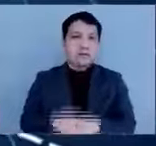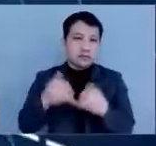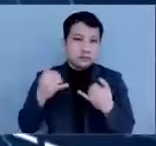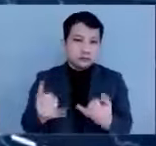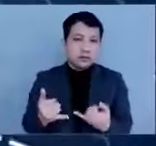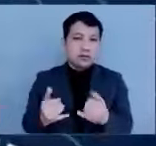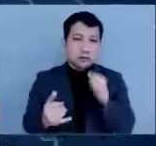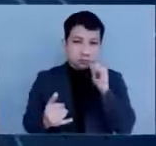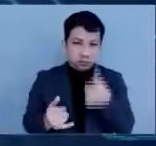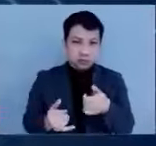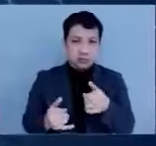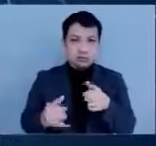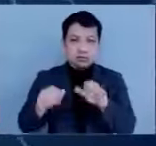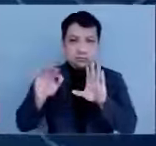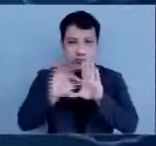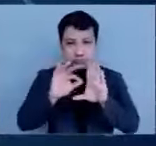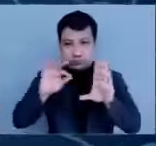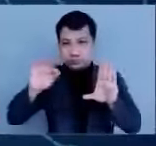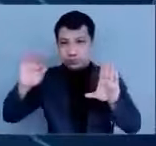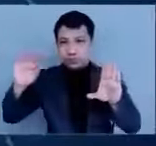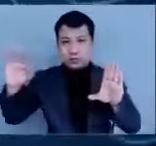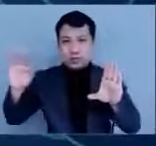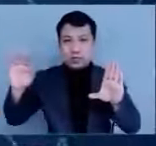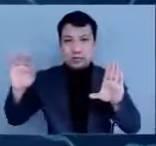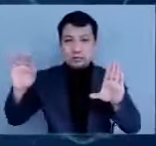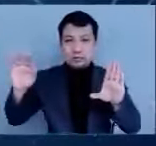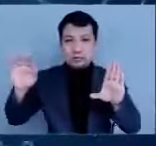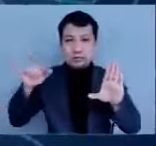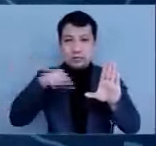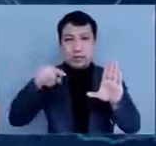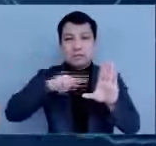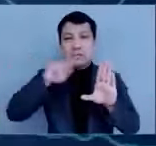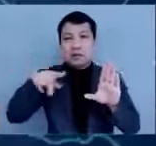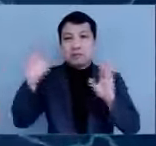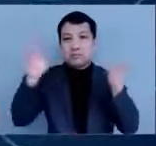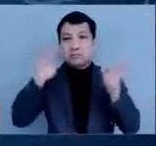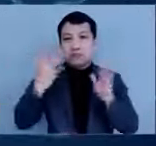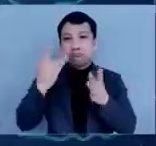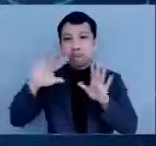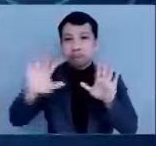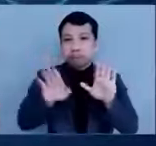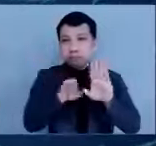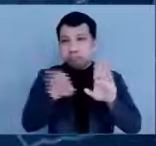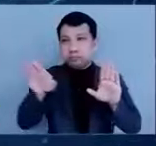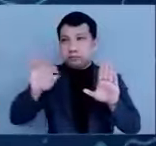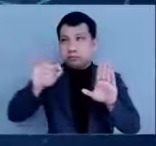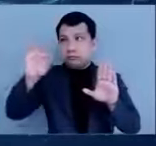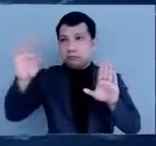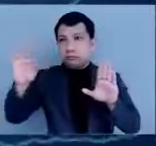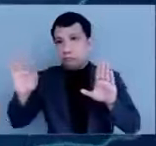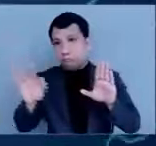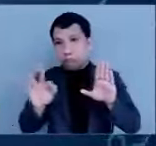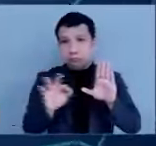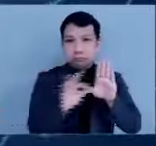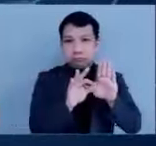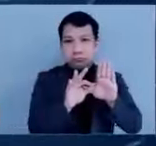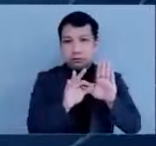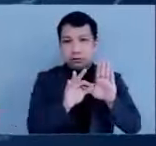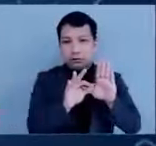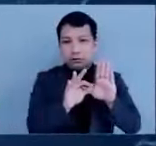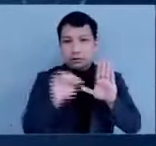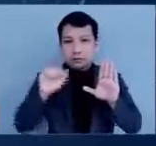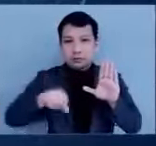bukas na ikitang lalabas ng Philippine Area of Responsibility ang bagyo, pero nagbabadya itong lumiko pabalik sa bansa dahil sa mga